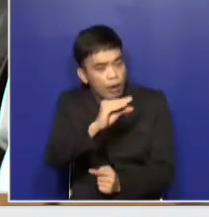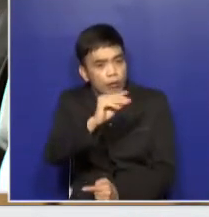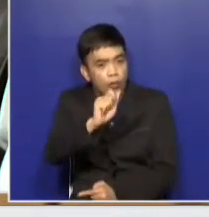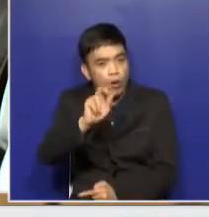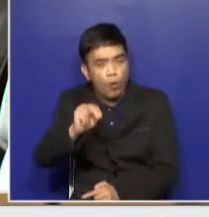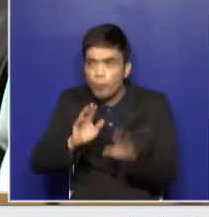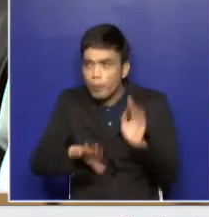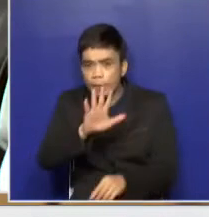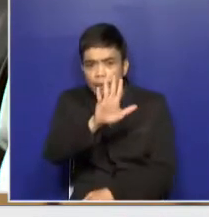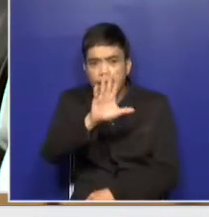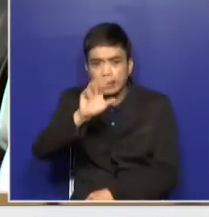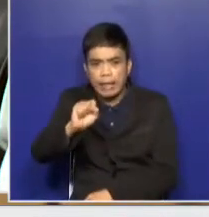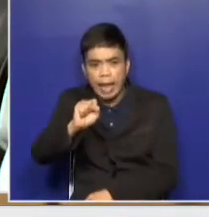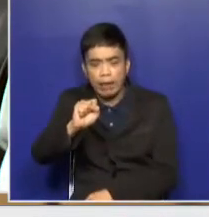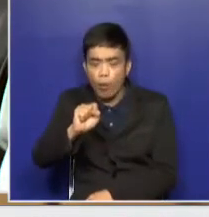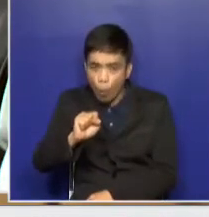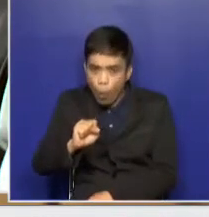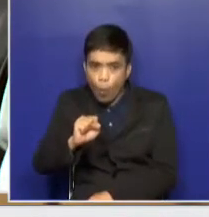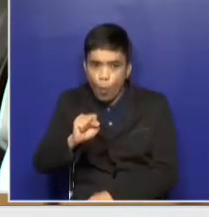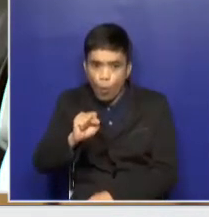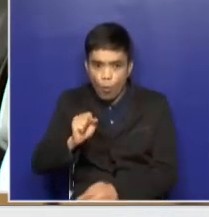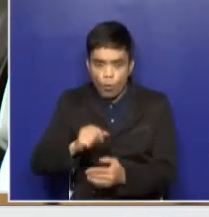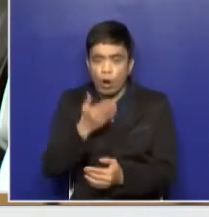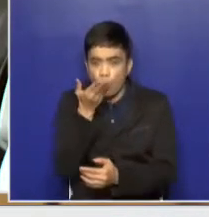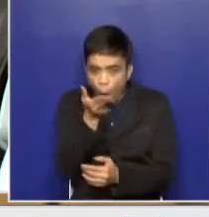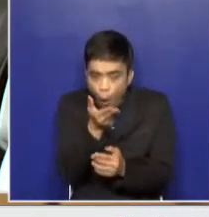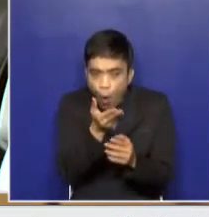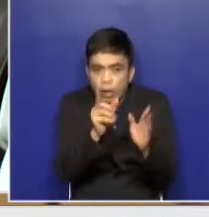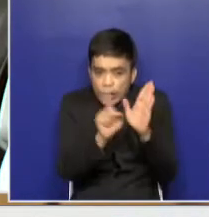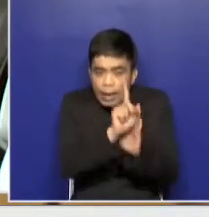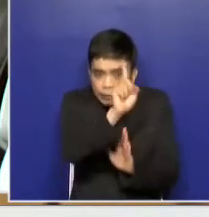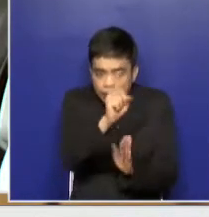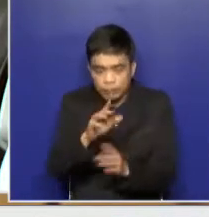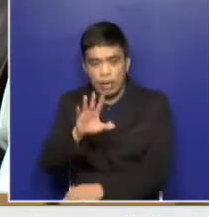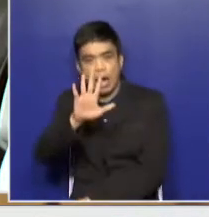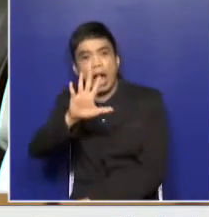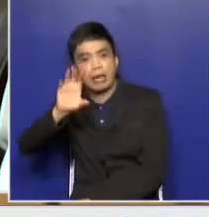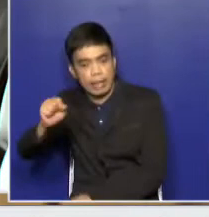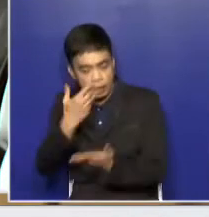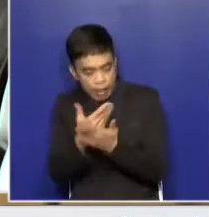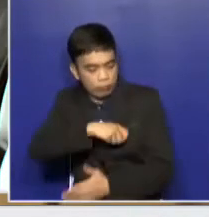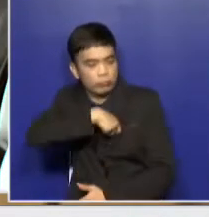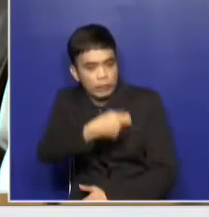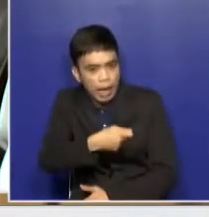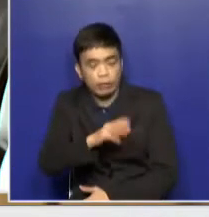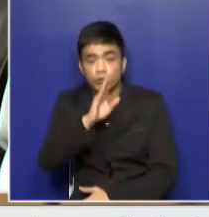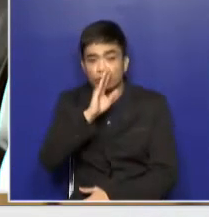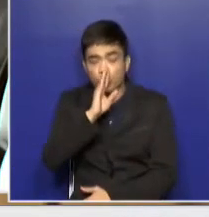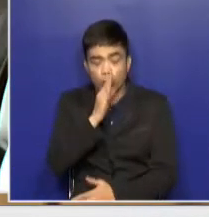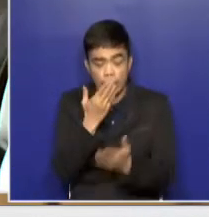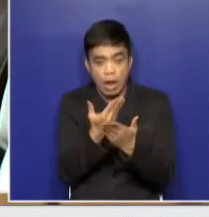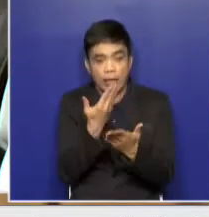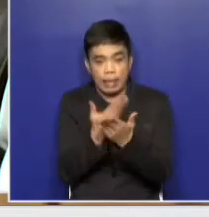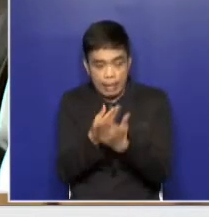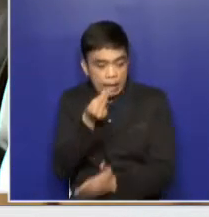500,000 บาทนะครับต่อ1คำขอค่าดำเนินการในการพิจารณาคำขอไม่สามารถเรียกคืนได้